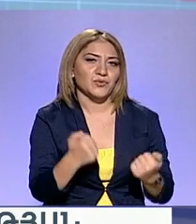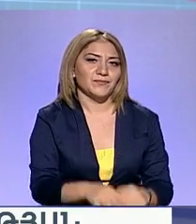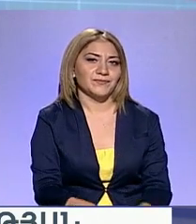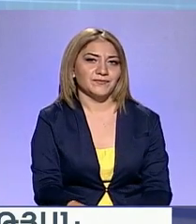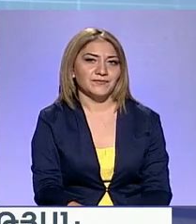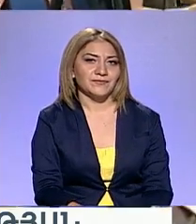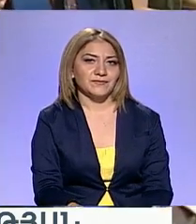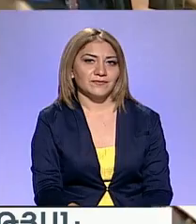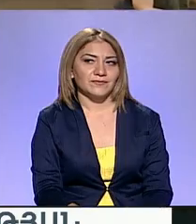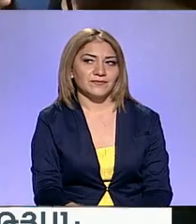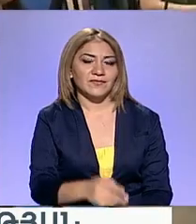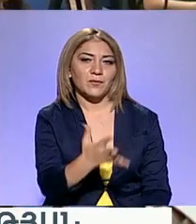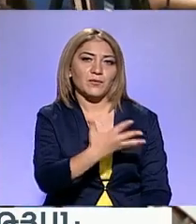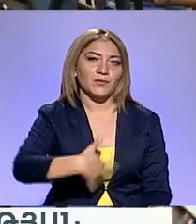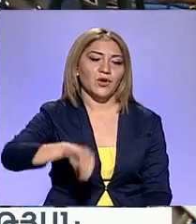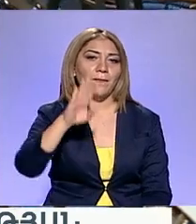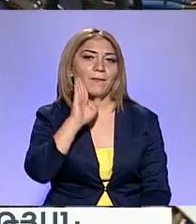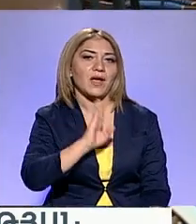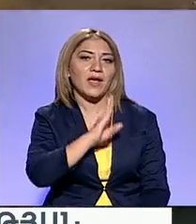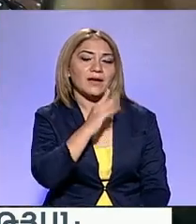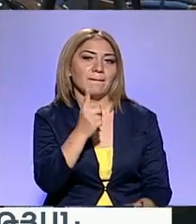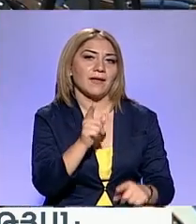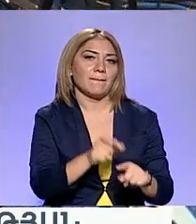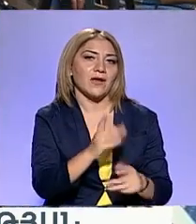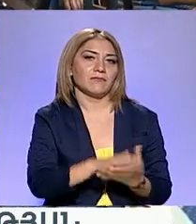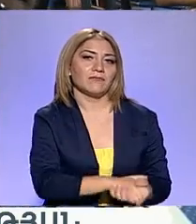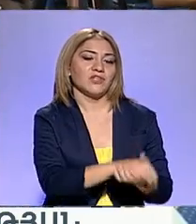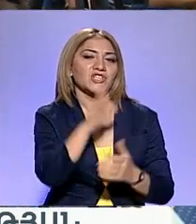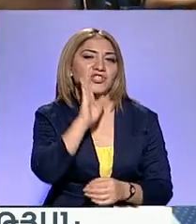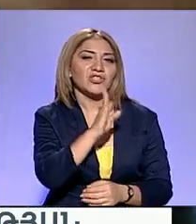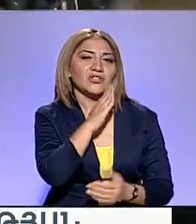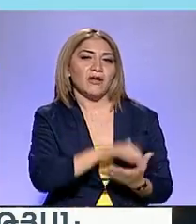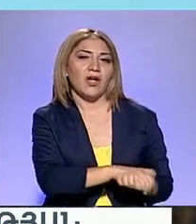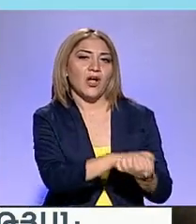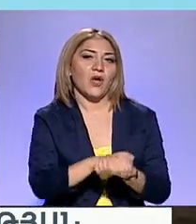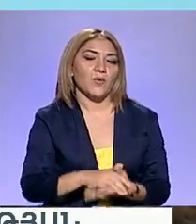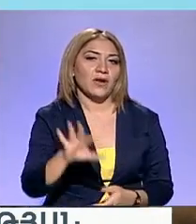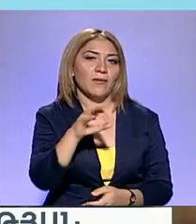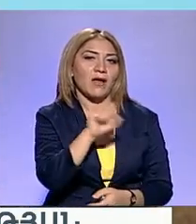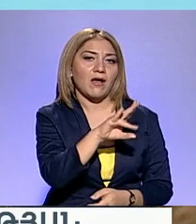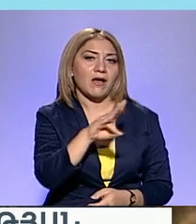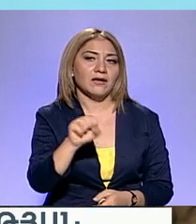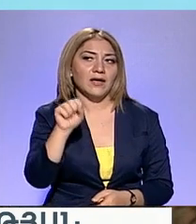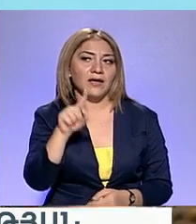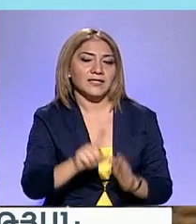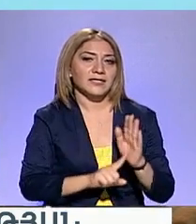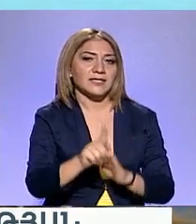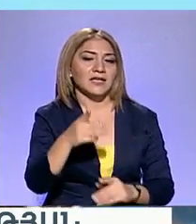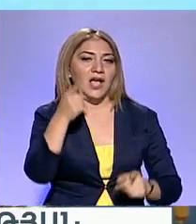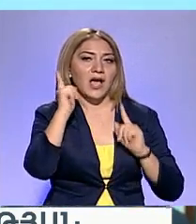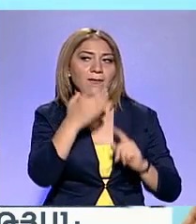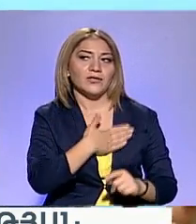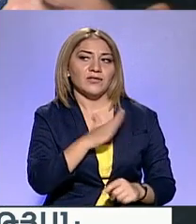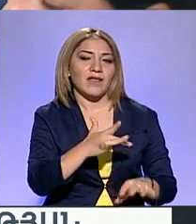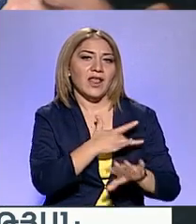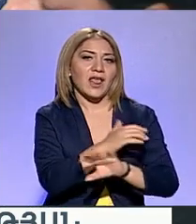Հարությունյանը։ Այս բոլոր մայրերին միավորող մի բան կա։ Կանայք հանուն խաղաղության արշավը Աննա Հակոբյանը սկսել է ապրիլյանին զոհված հերոսների